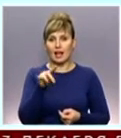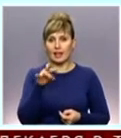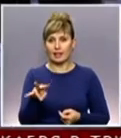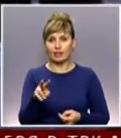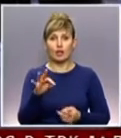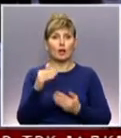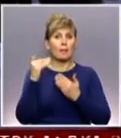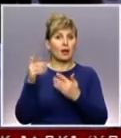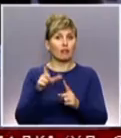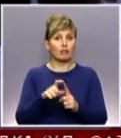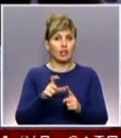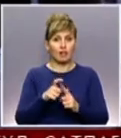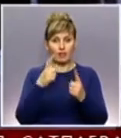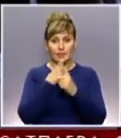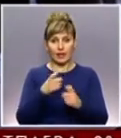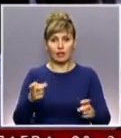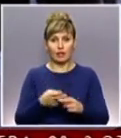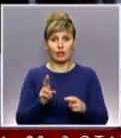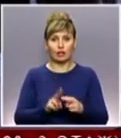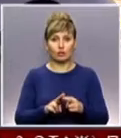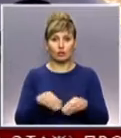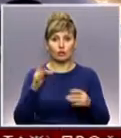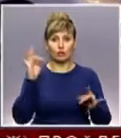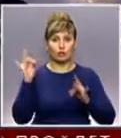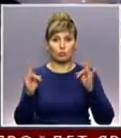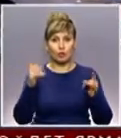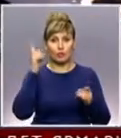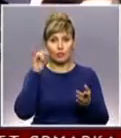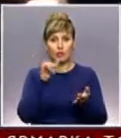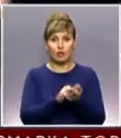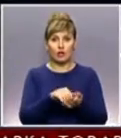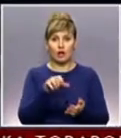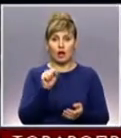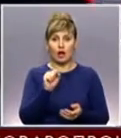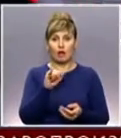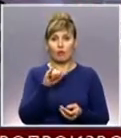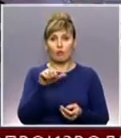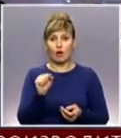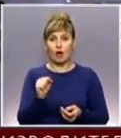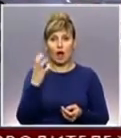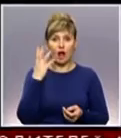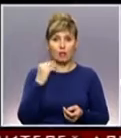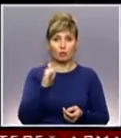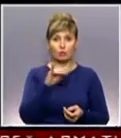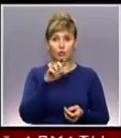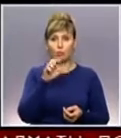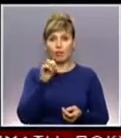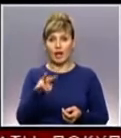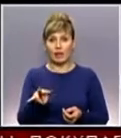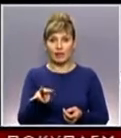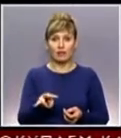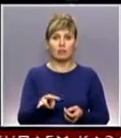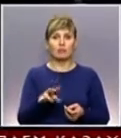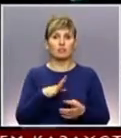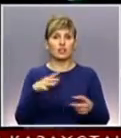еркебулан у развалин по его словам данные которые дало нашумевшие мобильное приложение a-one алматы орган air